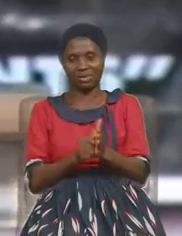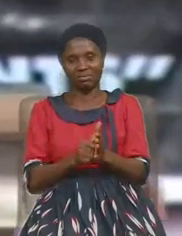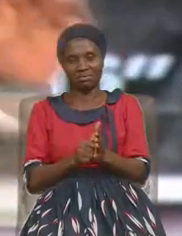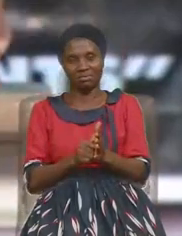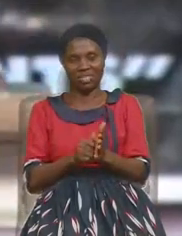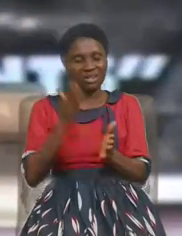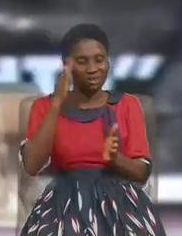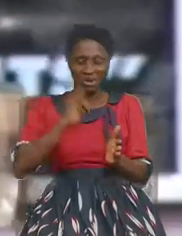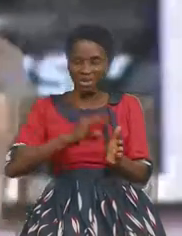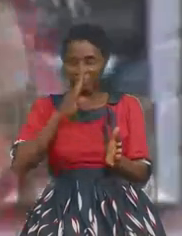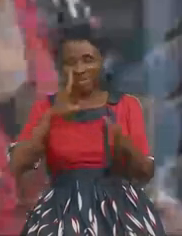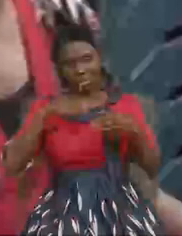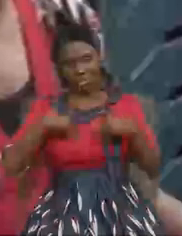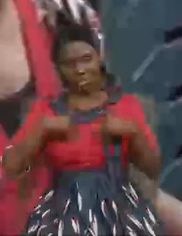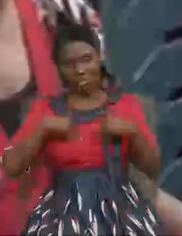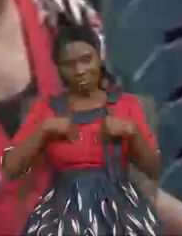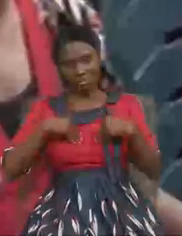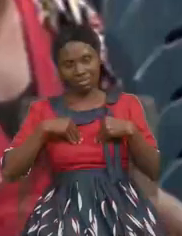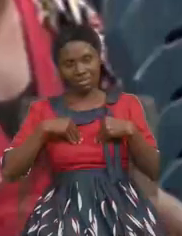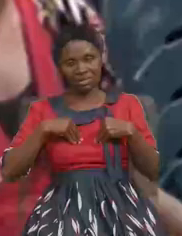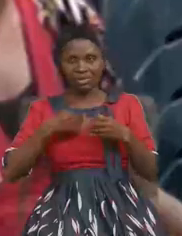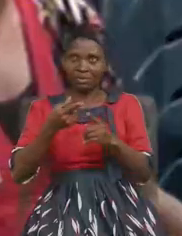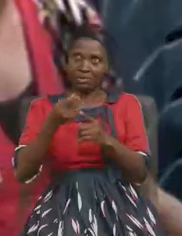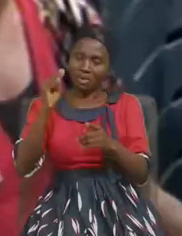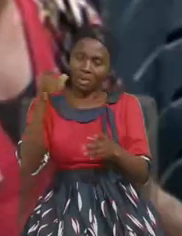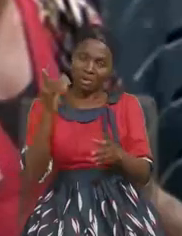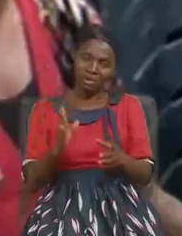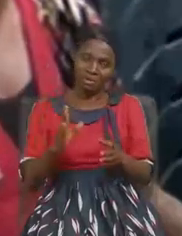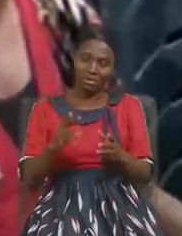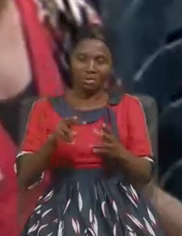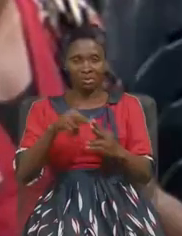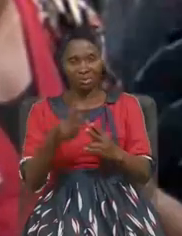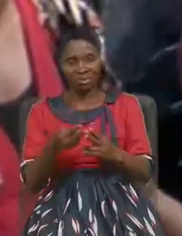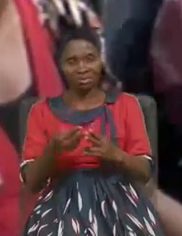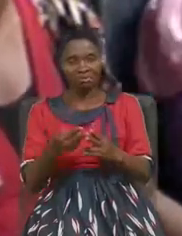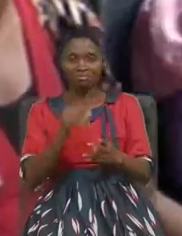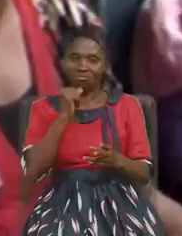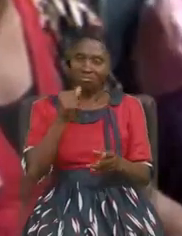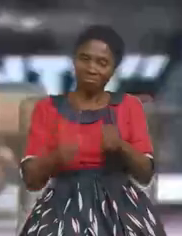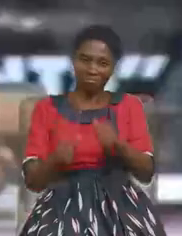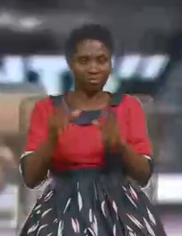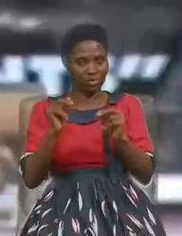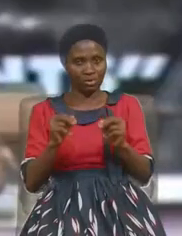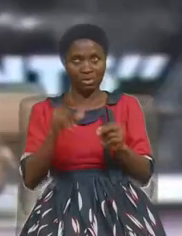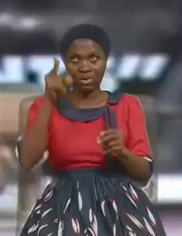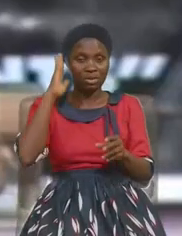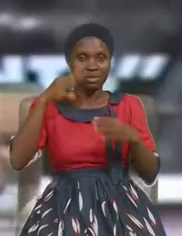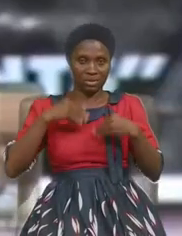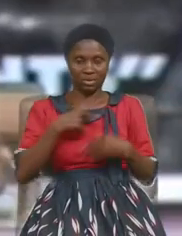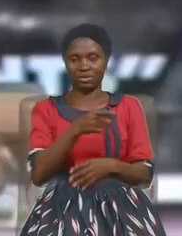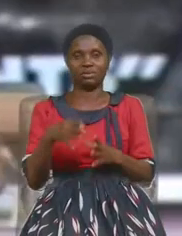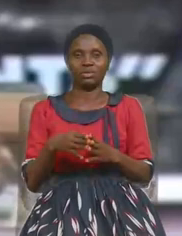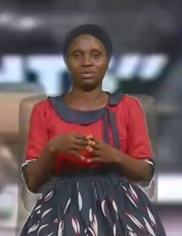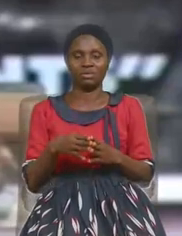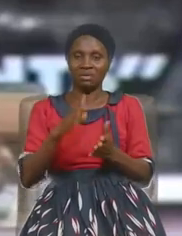va t'accepter. Il va te recevoir. Le pardon, tu seras participant pour le pardon.